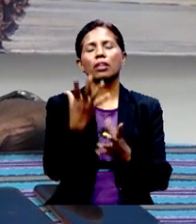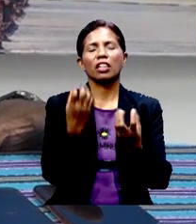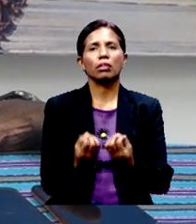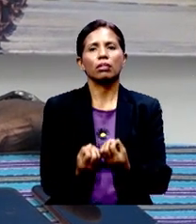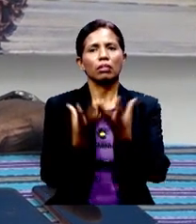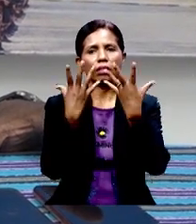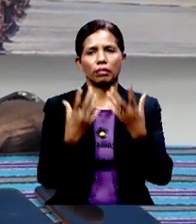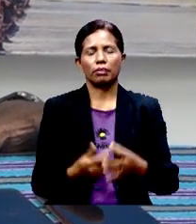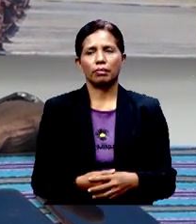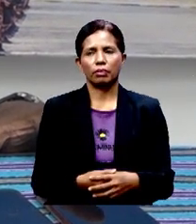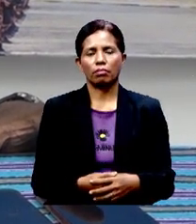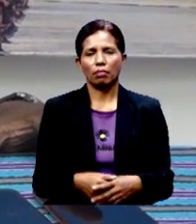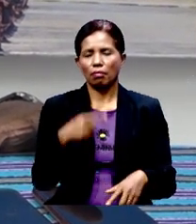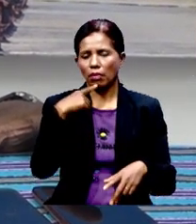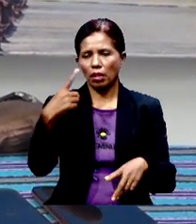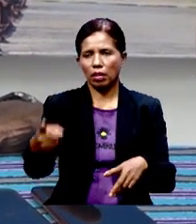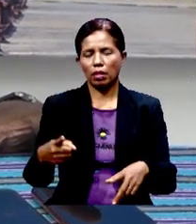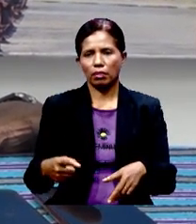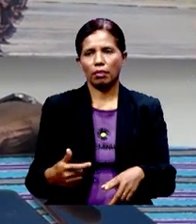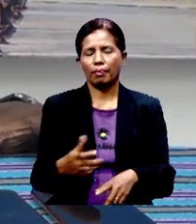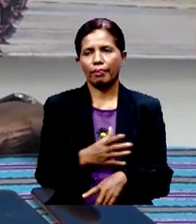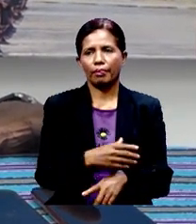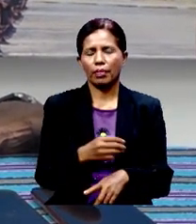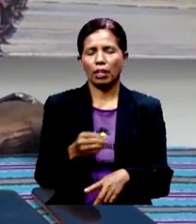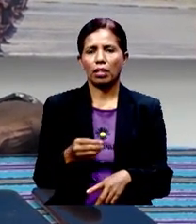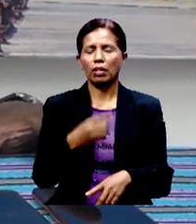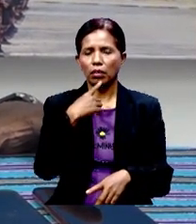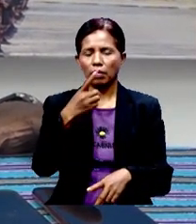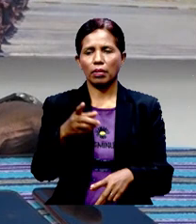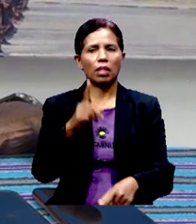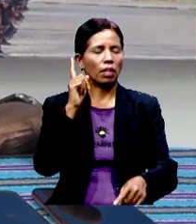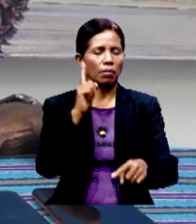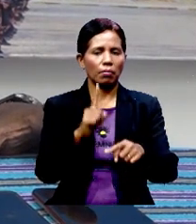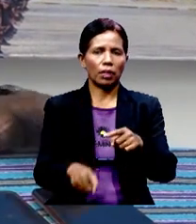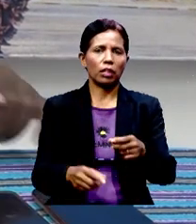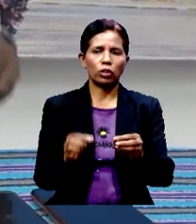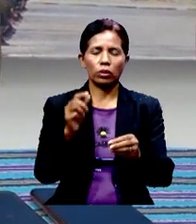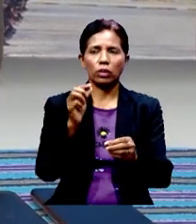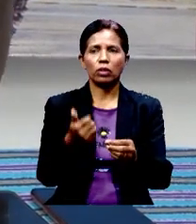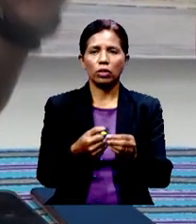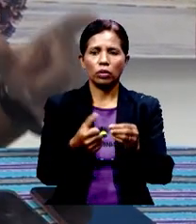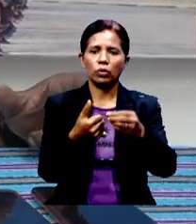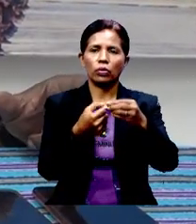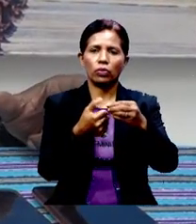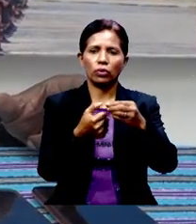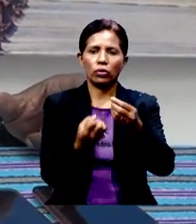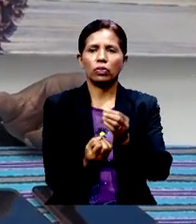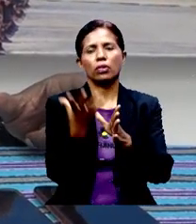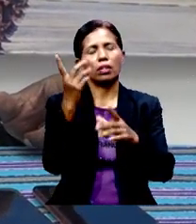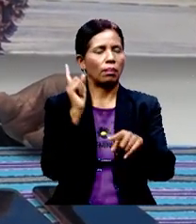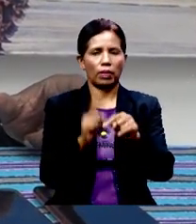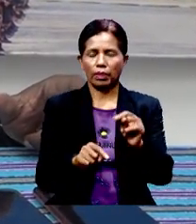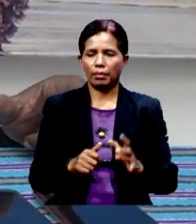ita kontrol nafatin bai ya patin area sira nene peratu ne evita lebele tiru pugetis kare ki abam berua